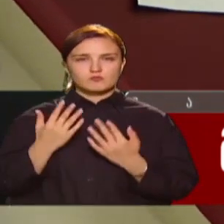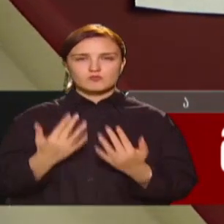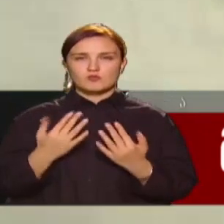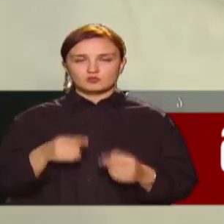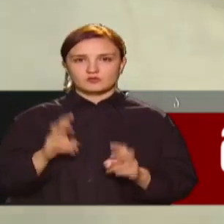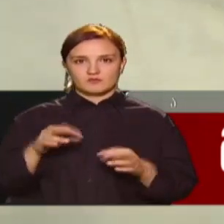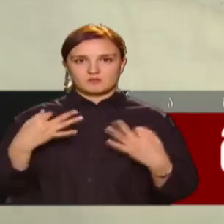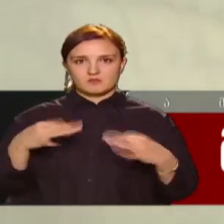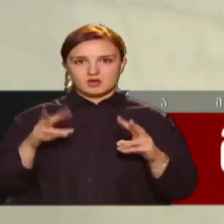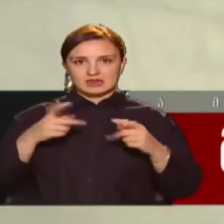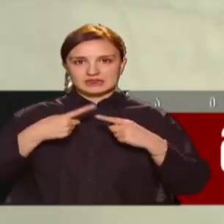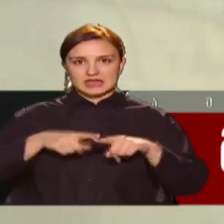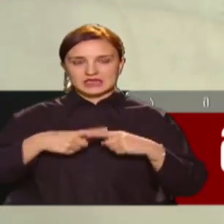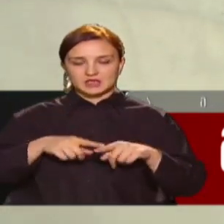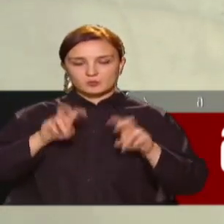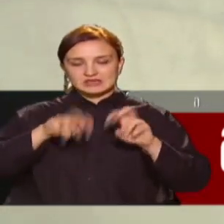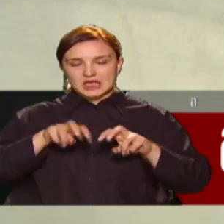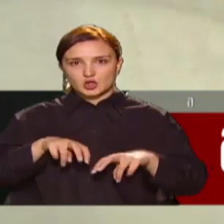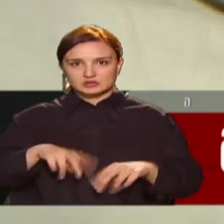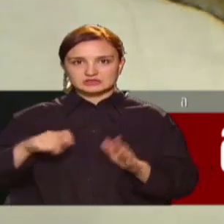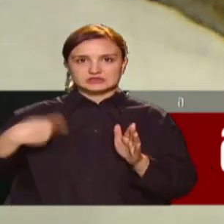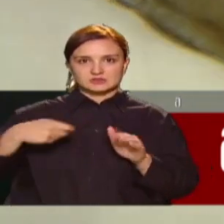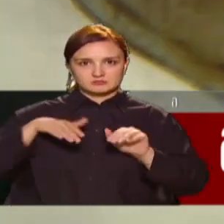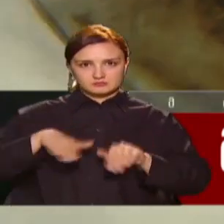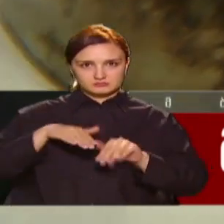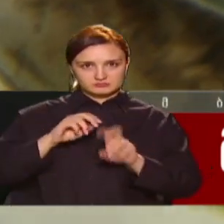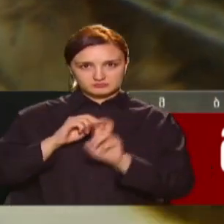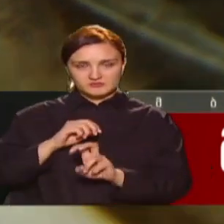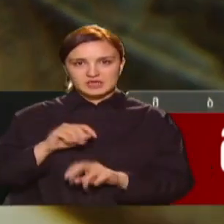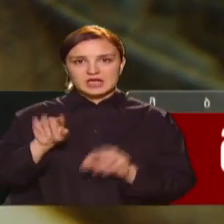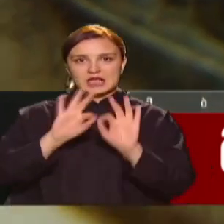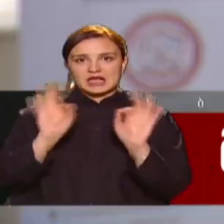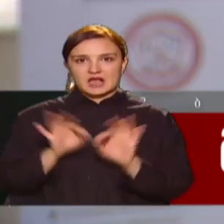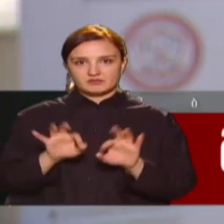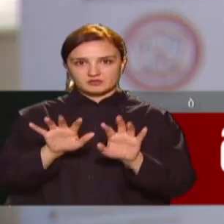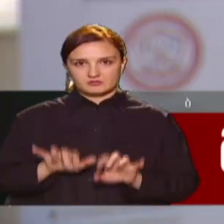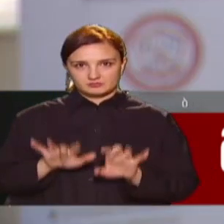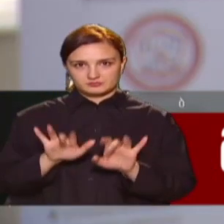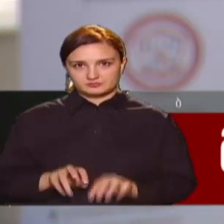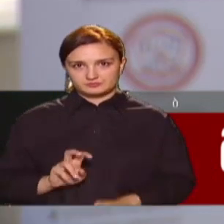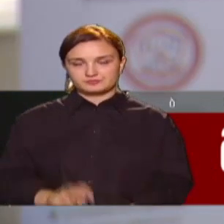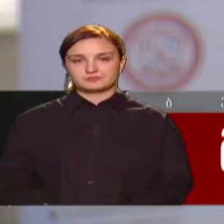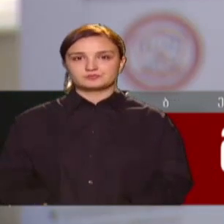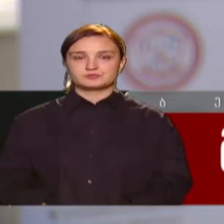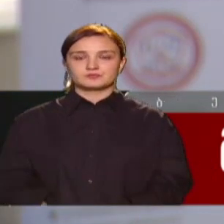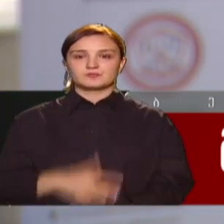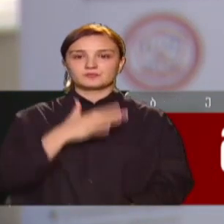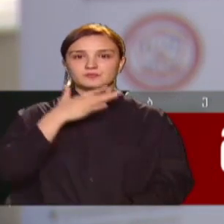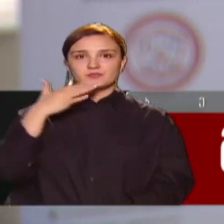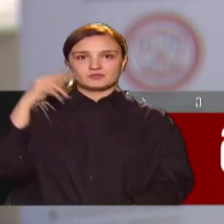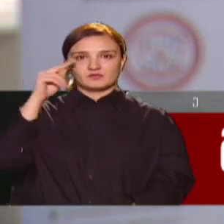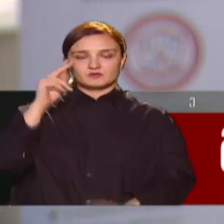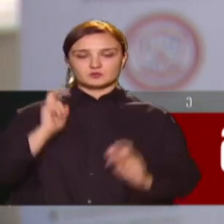მოთხოვნადია ავტომობილების ტექნიკური დიაგნოსტირება, სამკერვალო წარმოება და გრაფიკული დიზაინი. Ძალიან ბევრი ჩვენი სტუდენტი